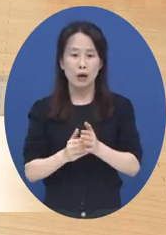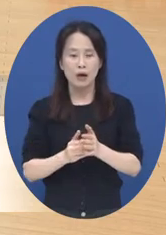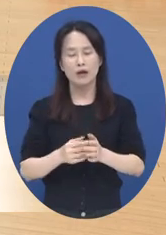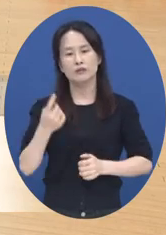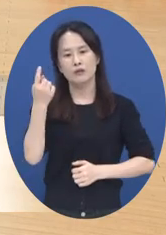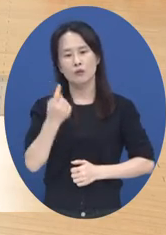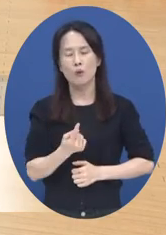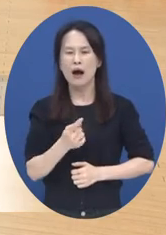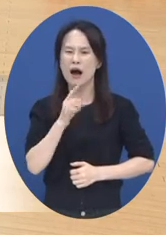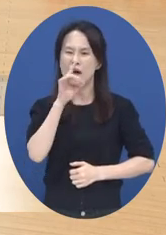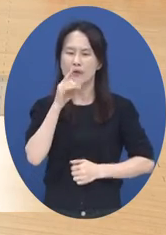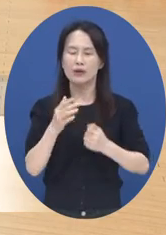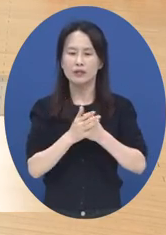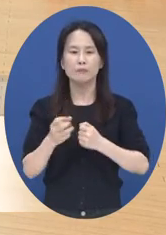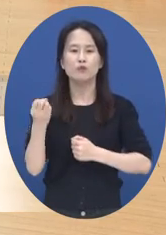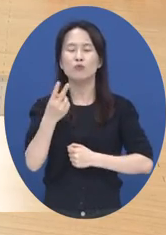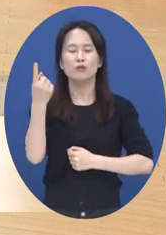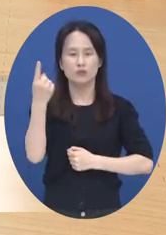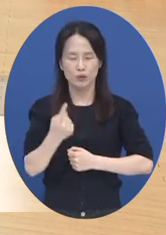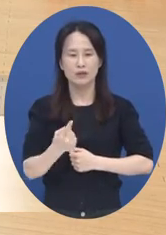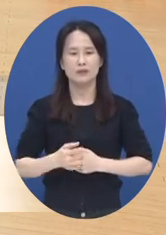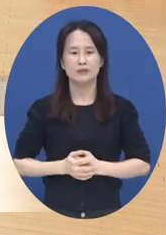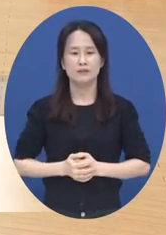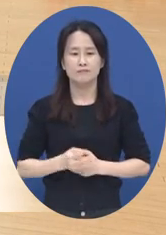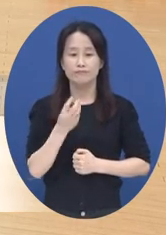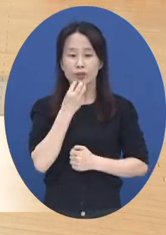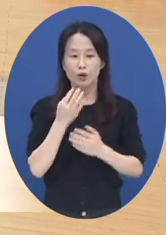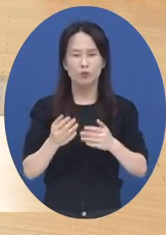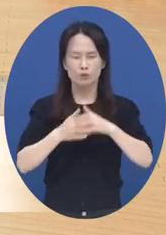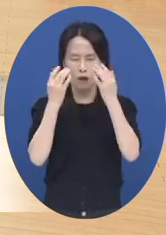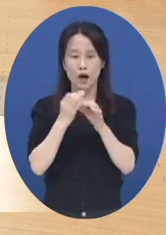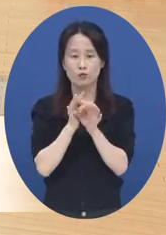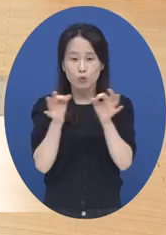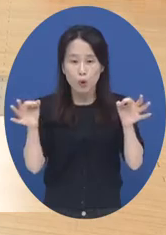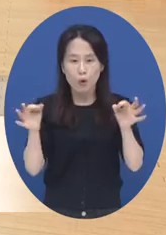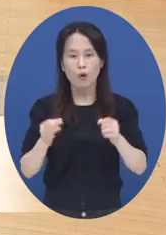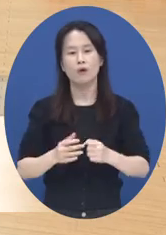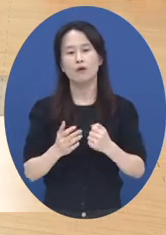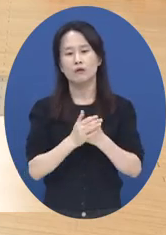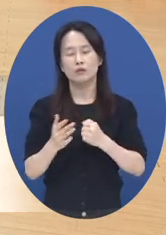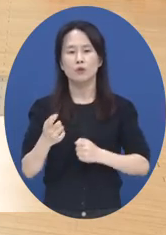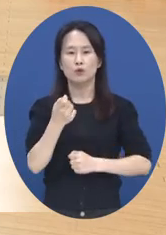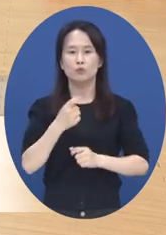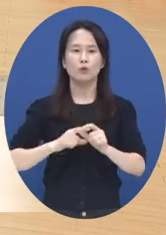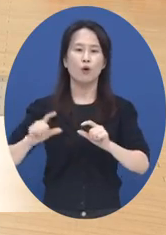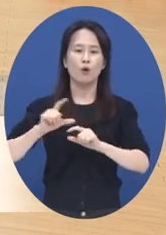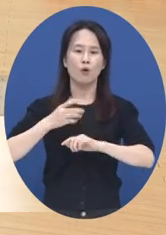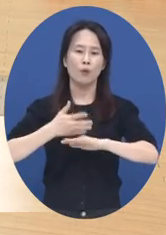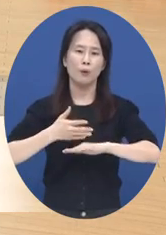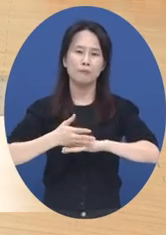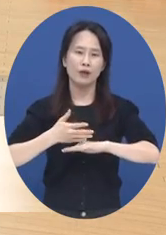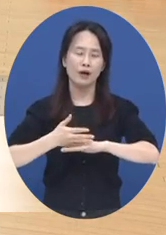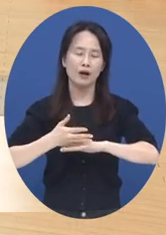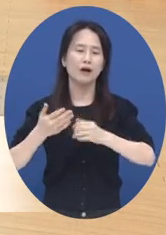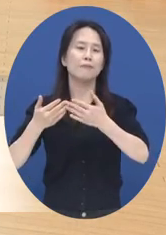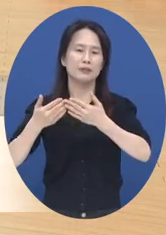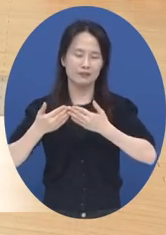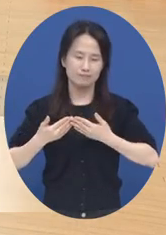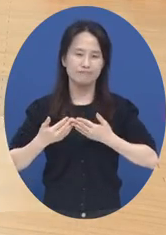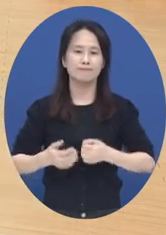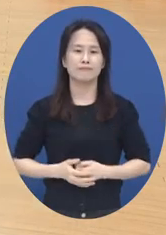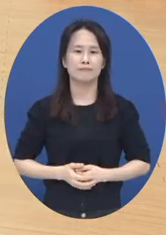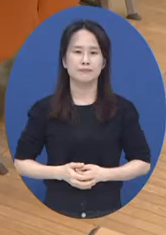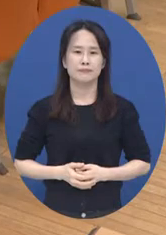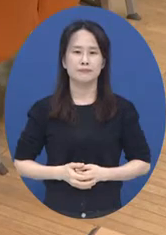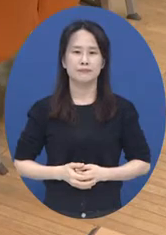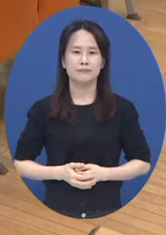해서 봤어요 그런데 이는 경기도는 그래도 다 준다니까 그나마 조금 뭐 그냥 코 맞게 받는